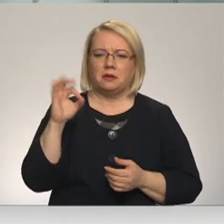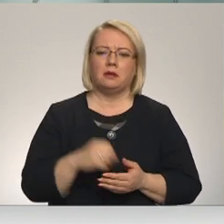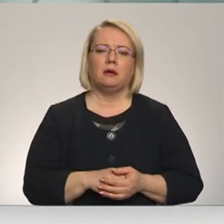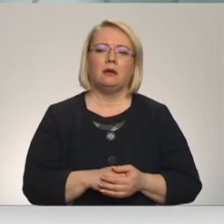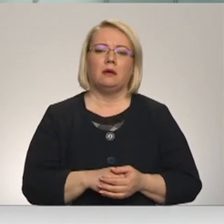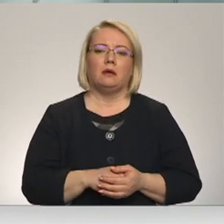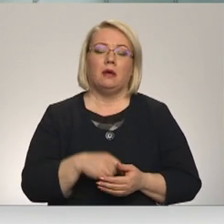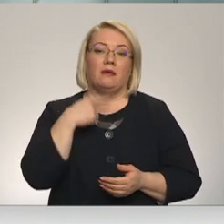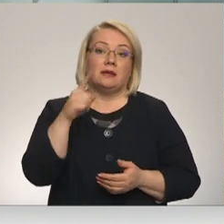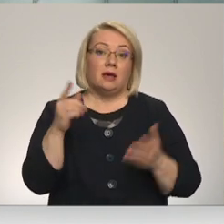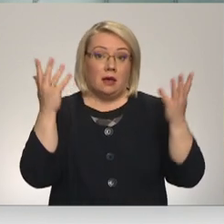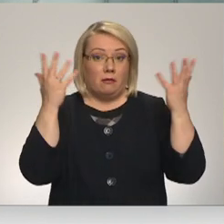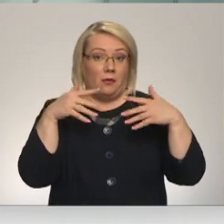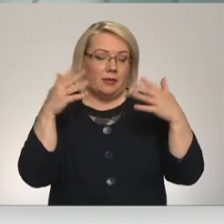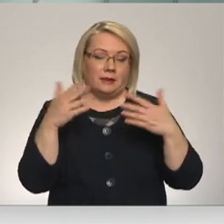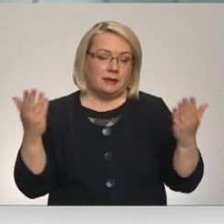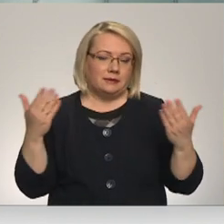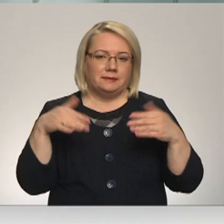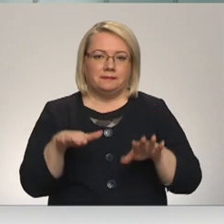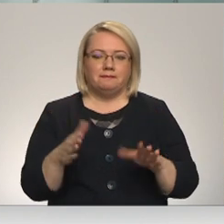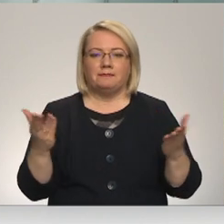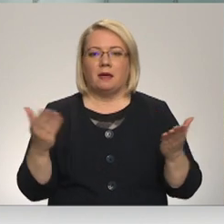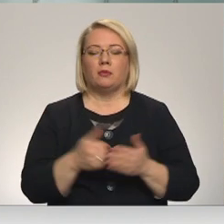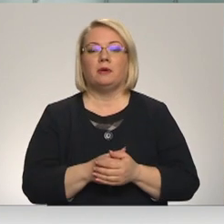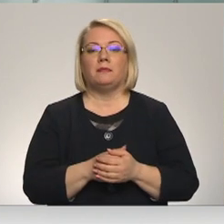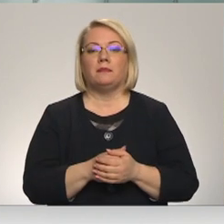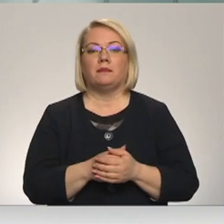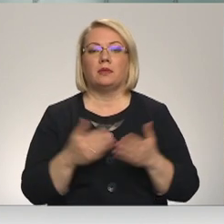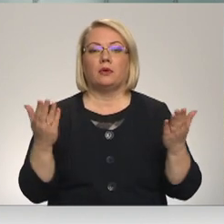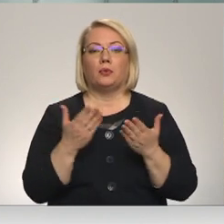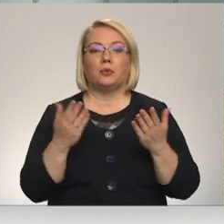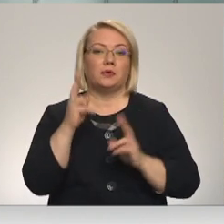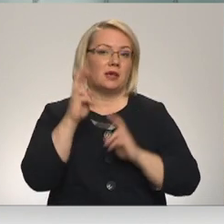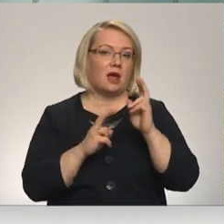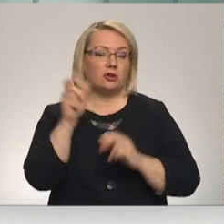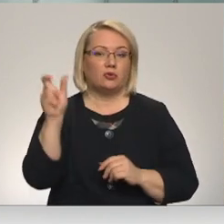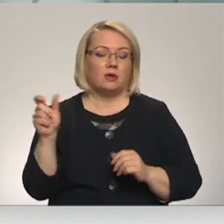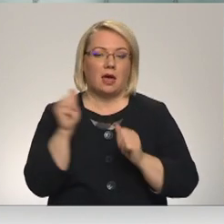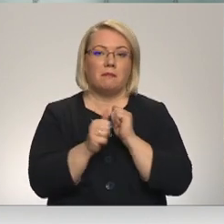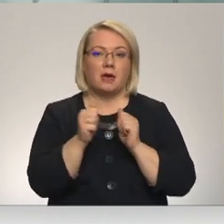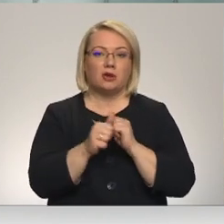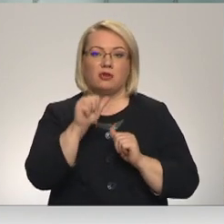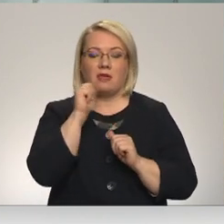Nu, politiski laikam lēmumi, kurus ražotāji